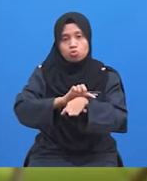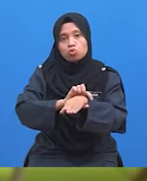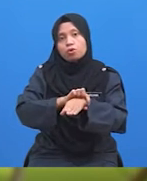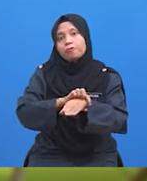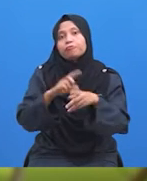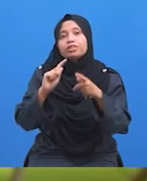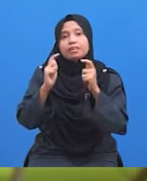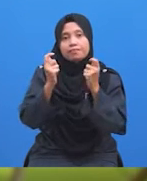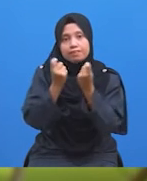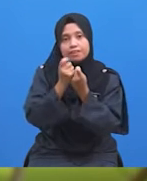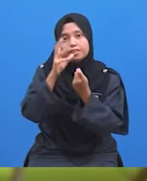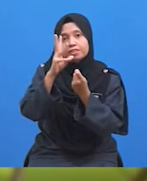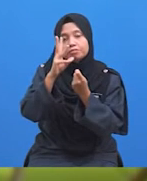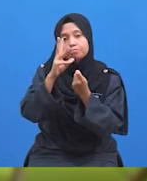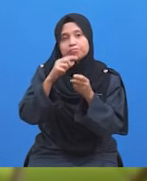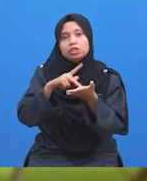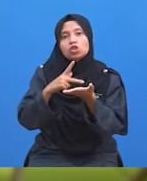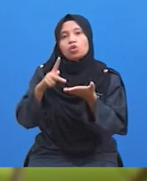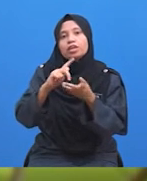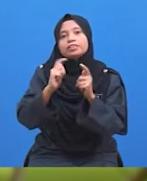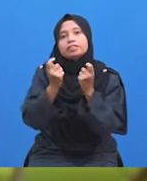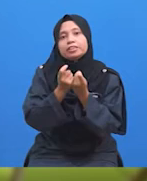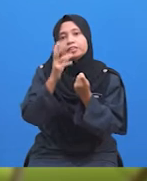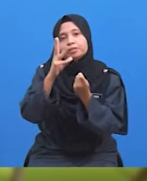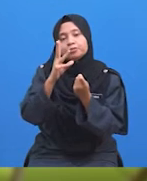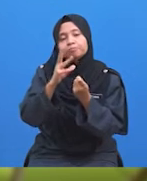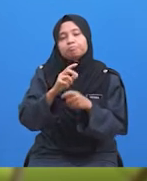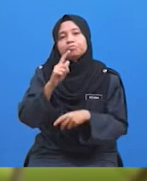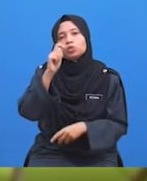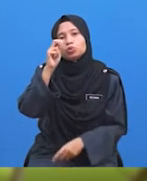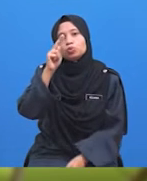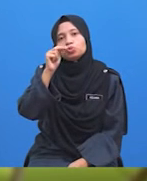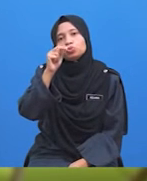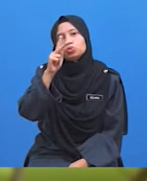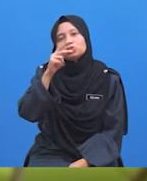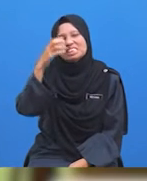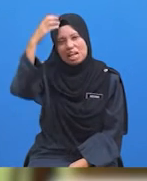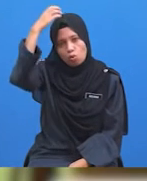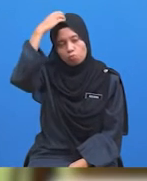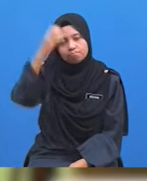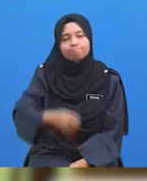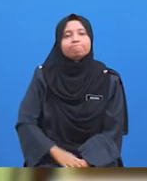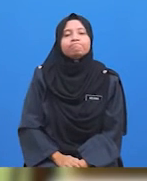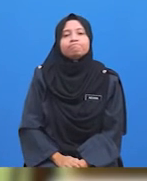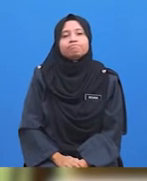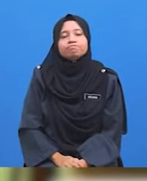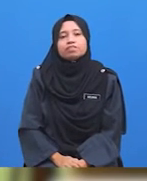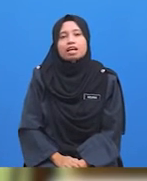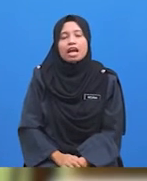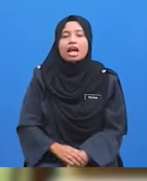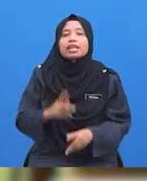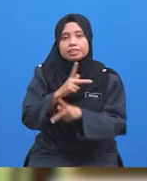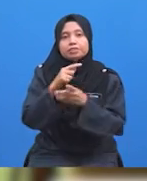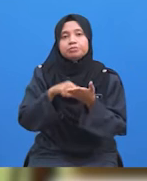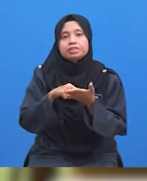tingkatan 6 yang berhikmah di kolej tingkat a6dan ku Abdul Rahman Putra Sabak bernam pada episode kali ini